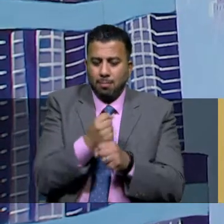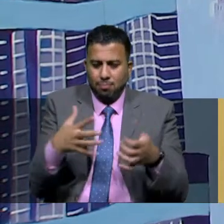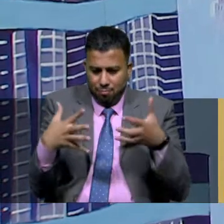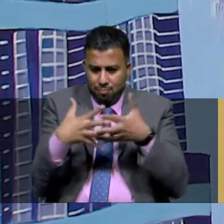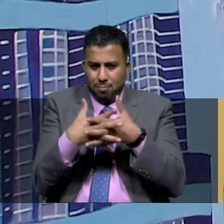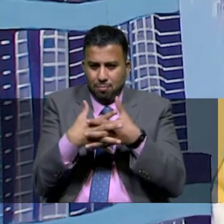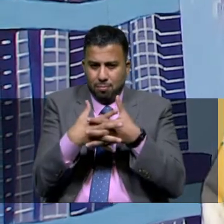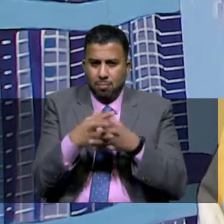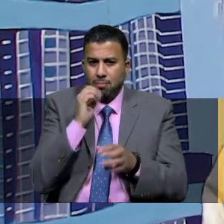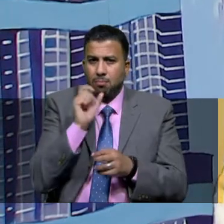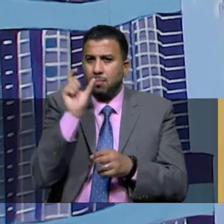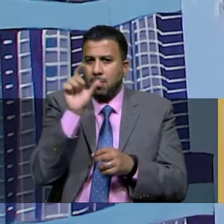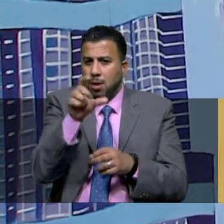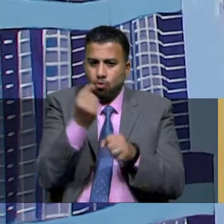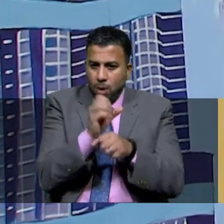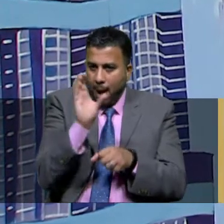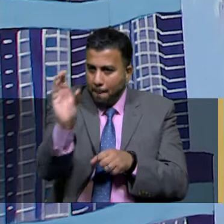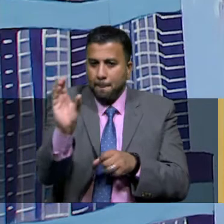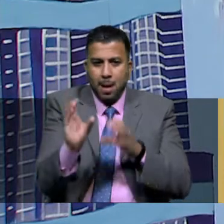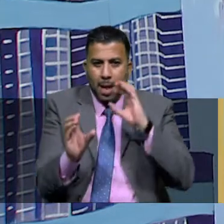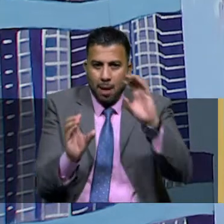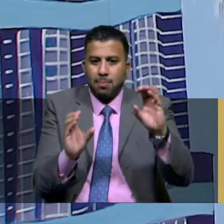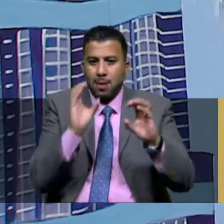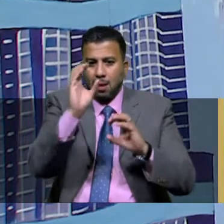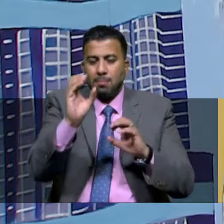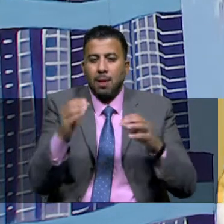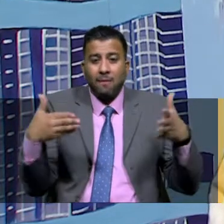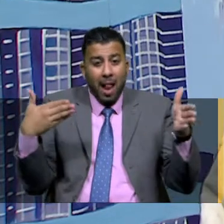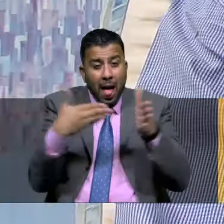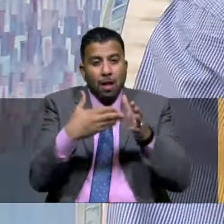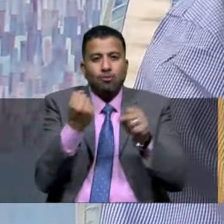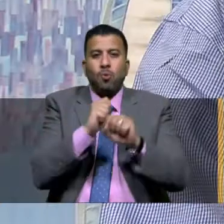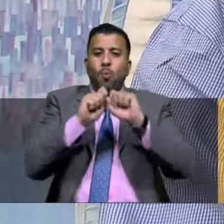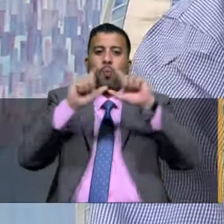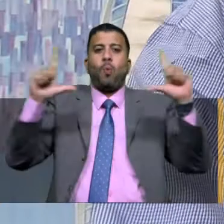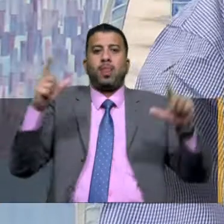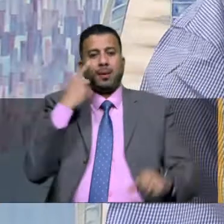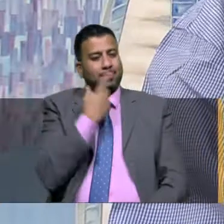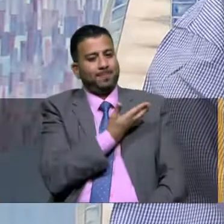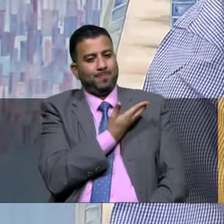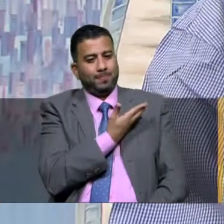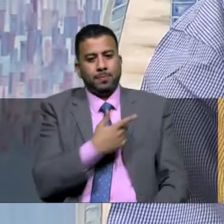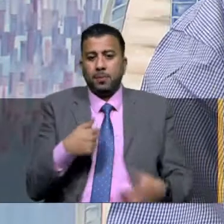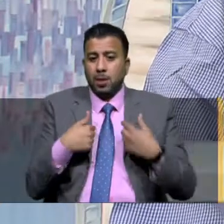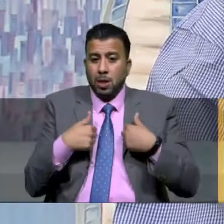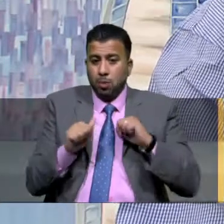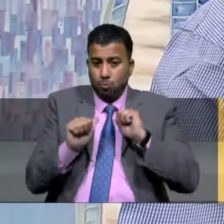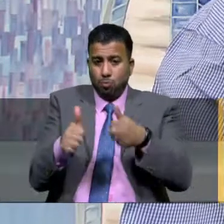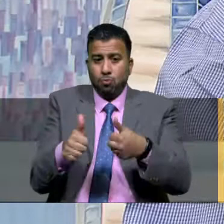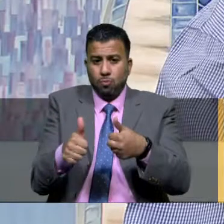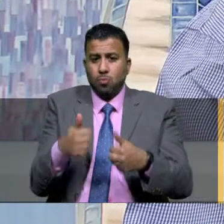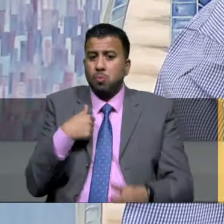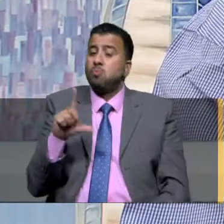وكل واحد اختار جزء معين علشان في الآخر نبرز العمل بالشكل ده. مشاركتي كانت